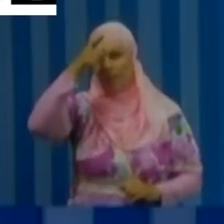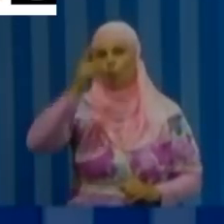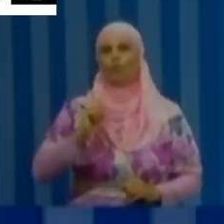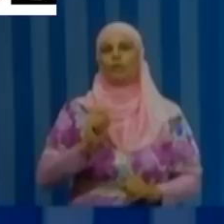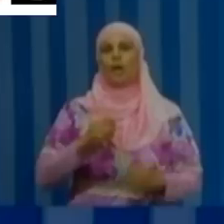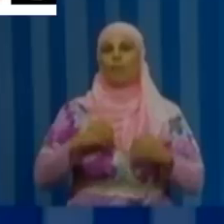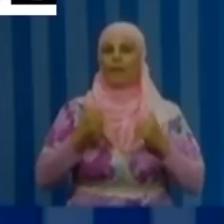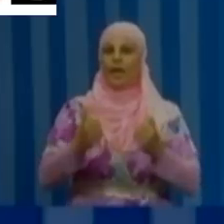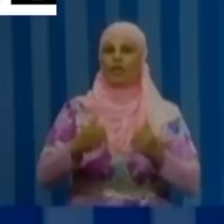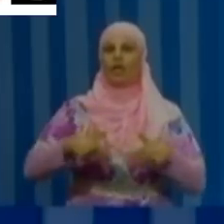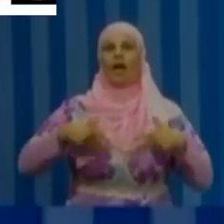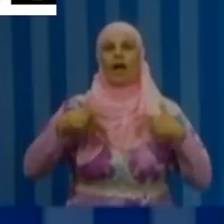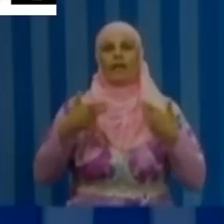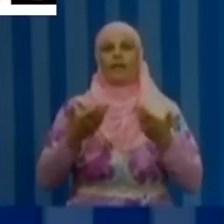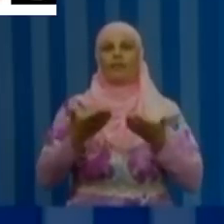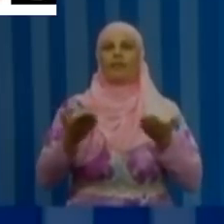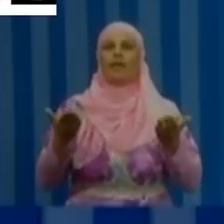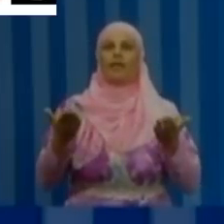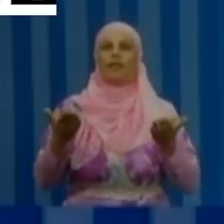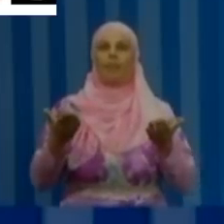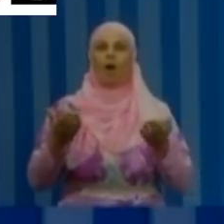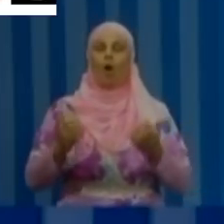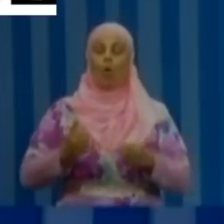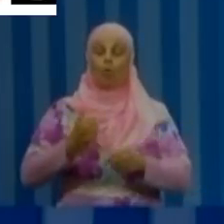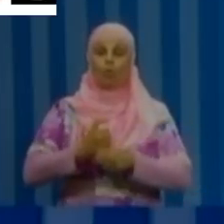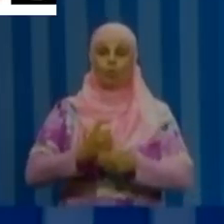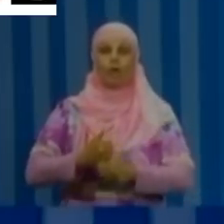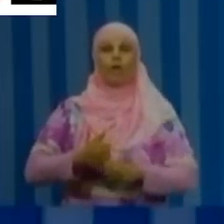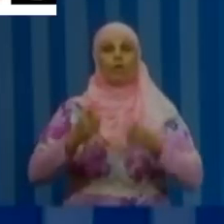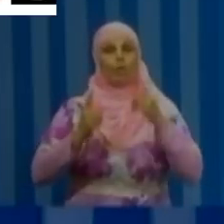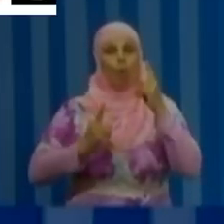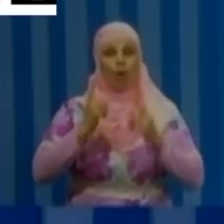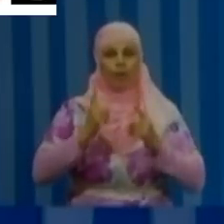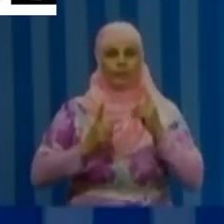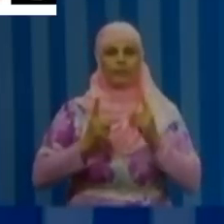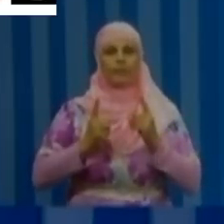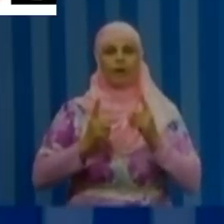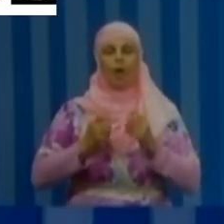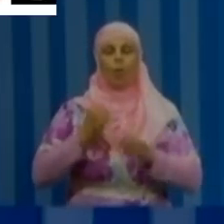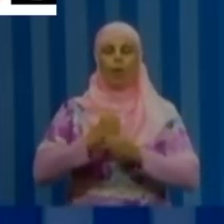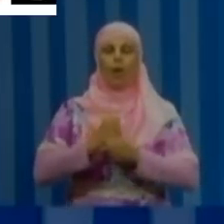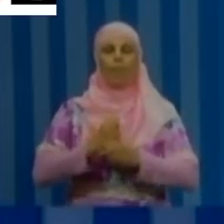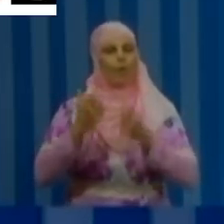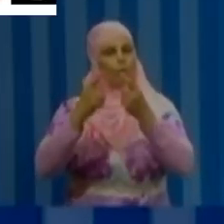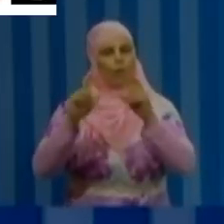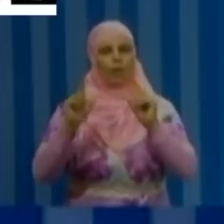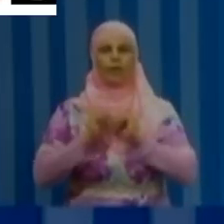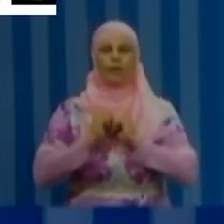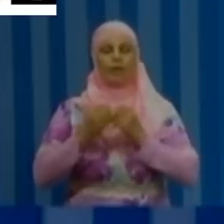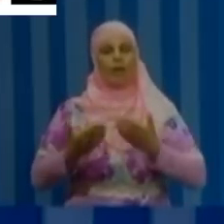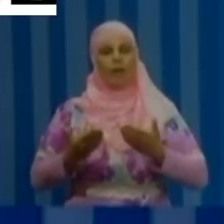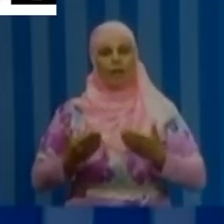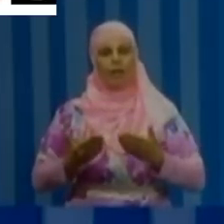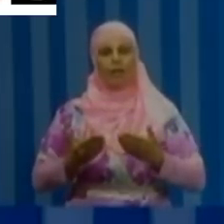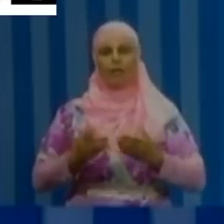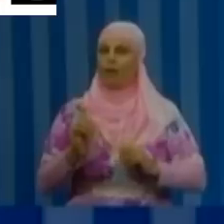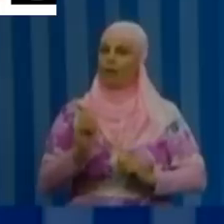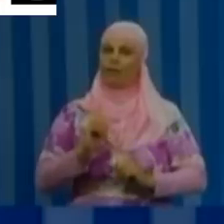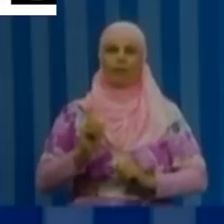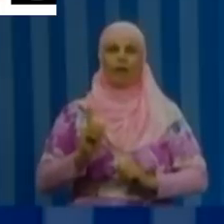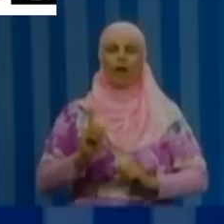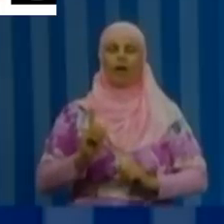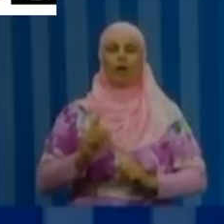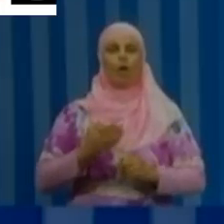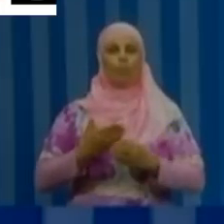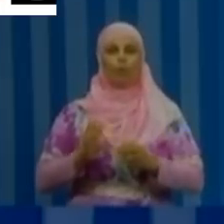من اجل حياه كريمه اسسها الديمقراطيه والعمل والحريات هذا لن يتحقق